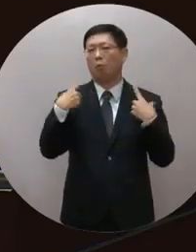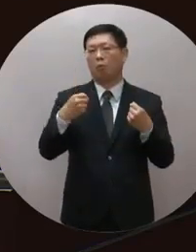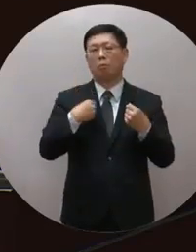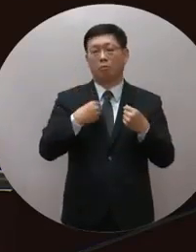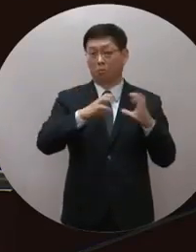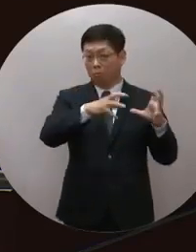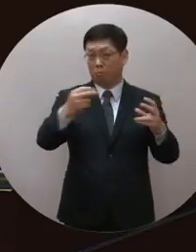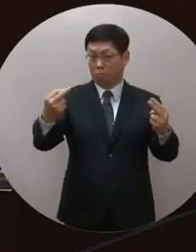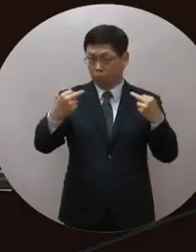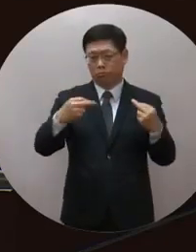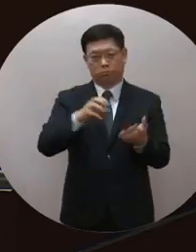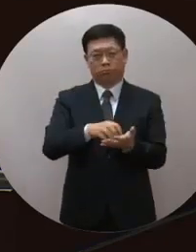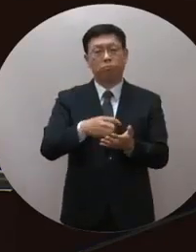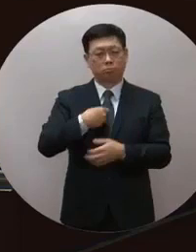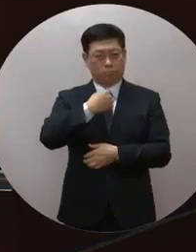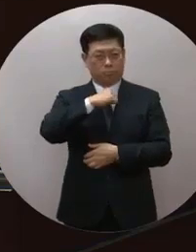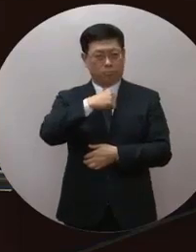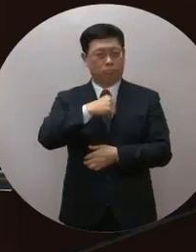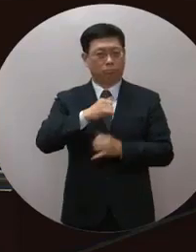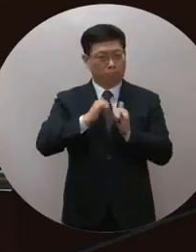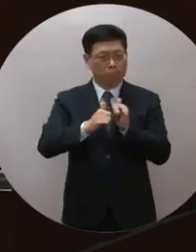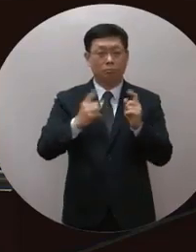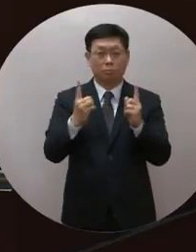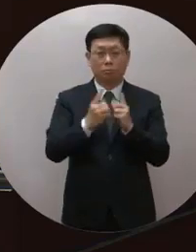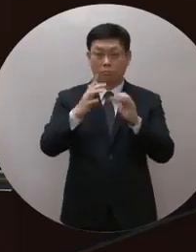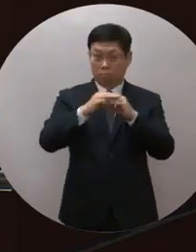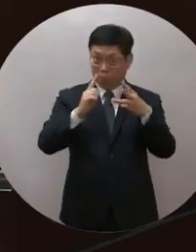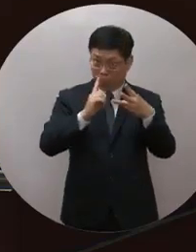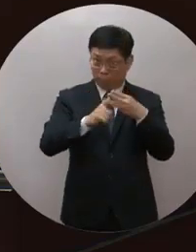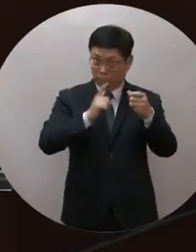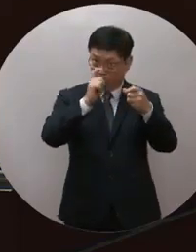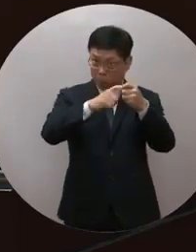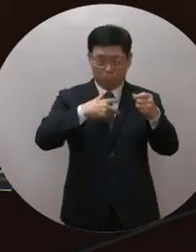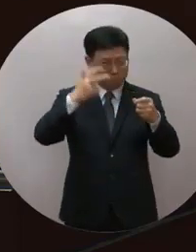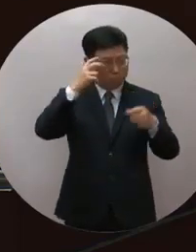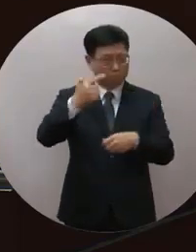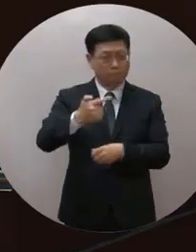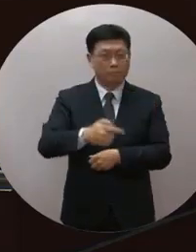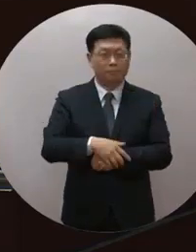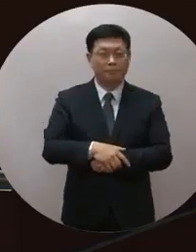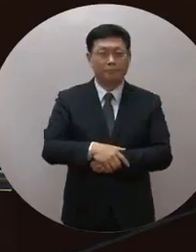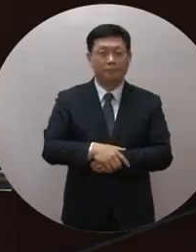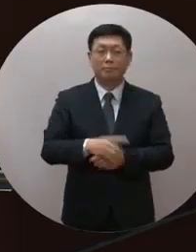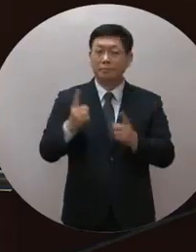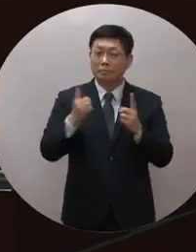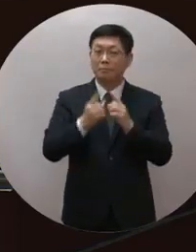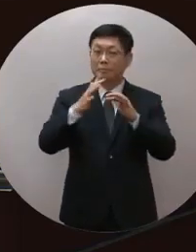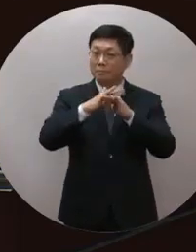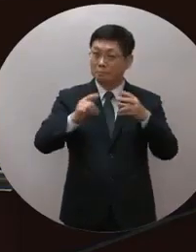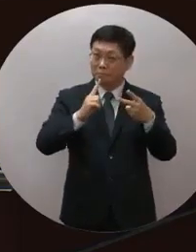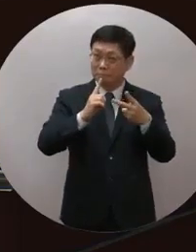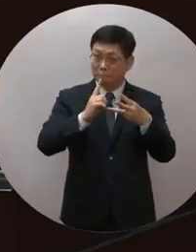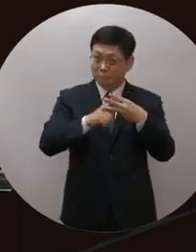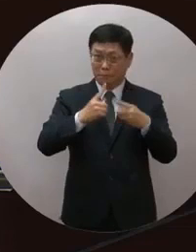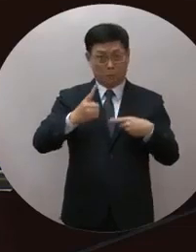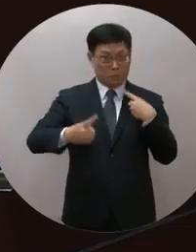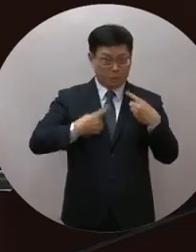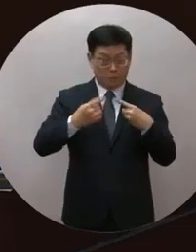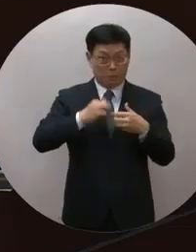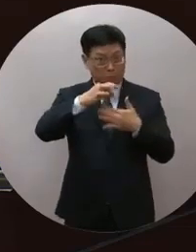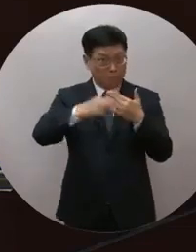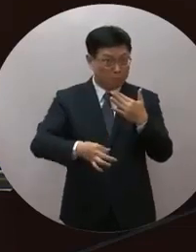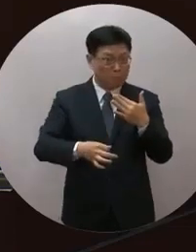也再次让国际看到台湾人对民主价值的坚持，对民主自由体